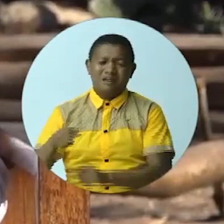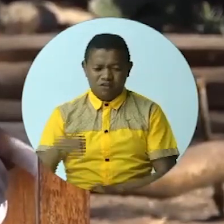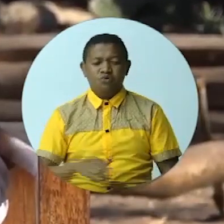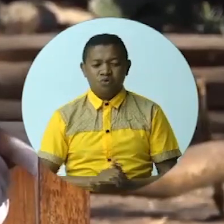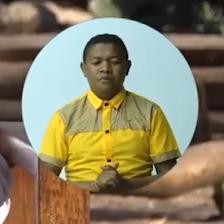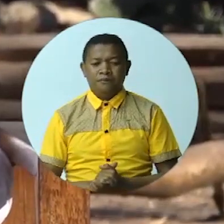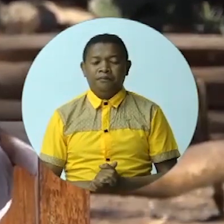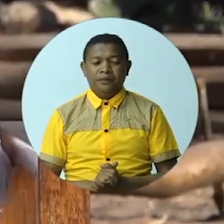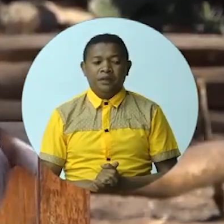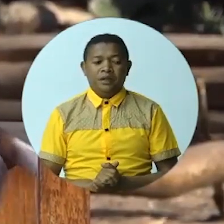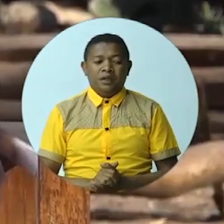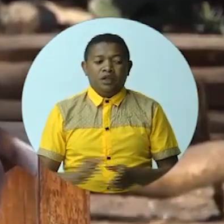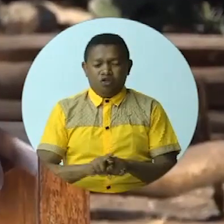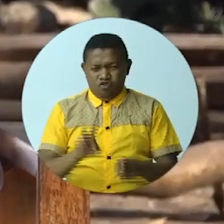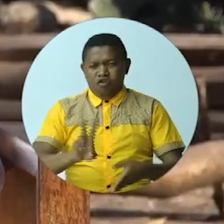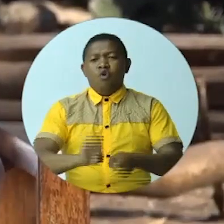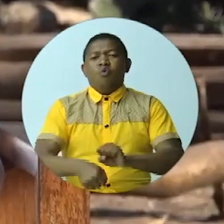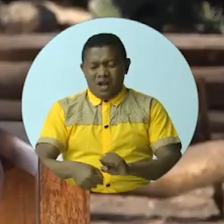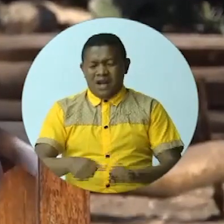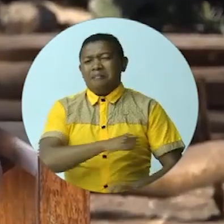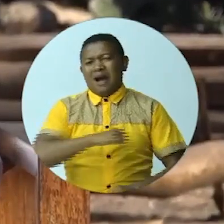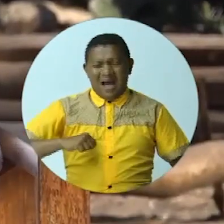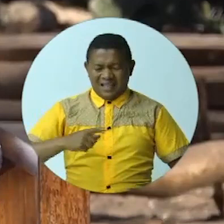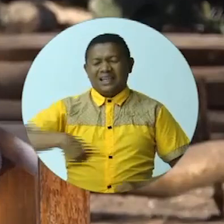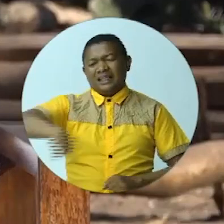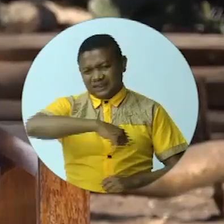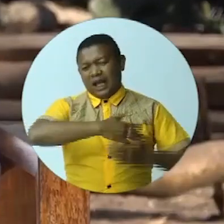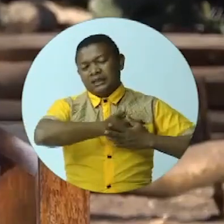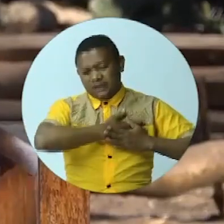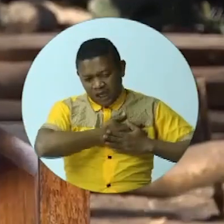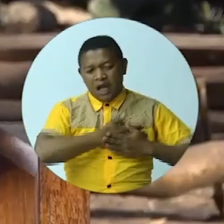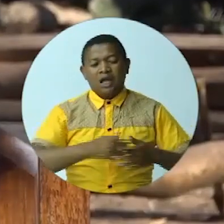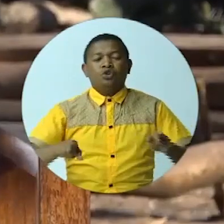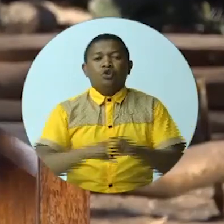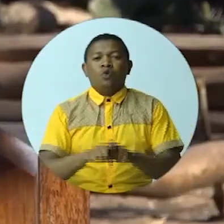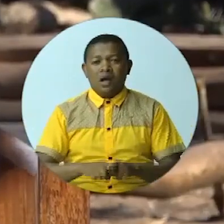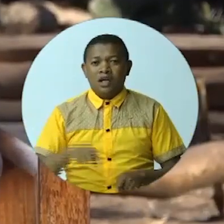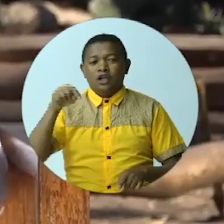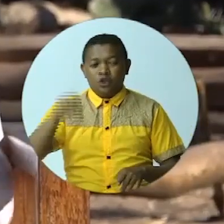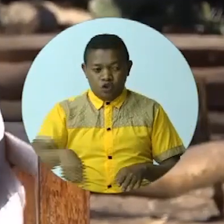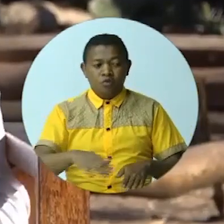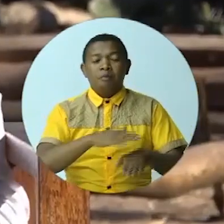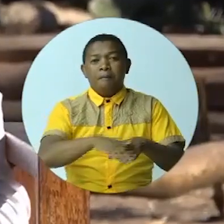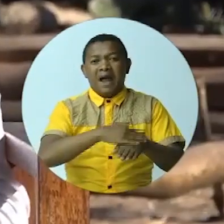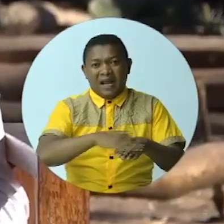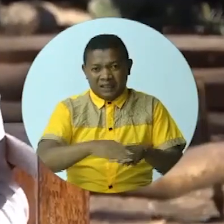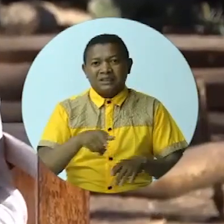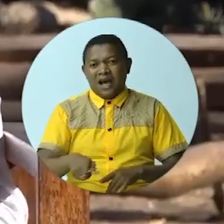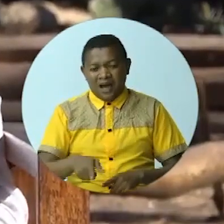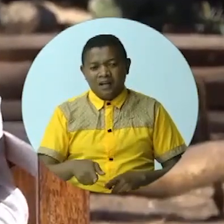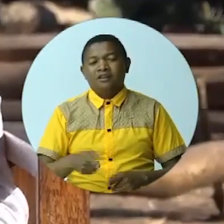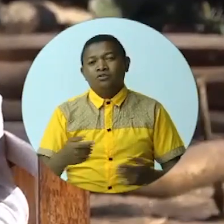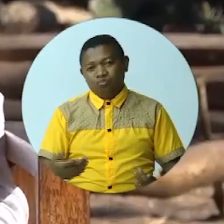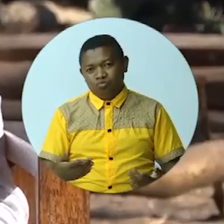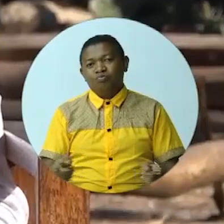ny tiatsinitia ary mba tiatsika mba hoe resy ny madagasikara indray a izany kerea